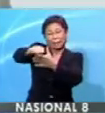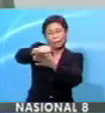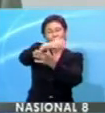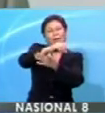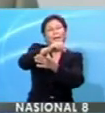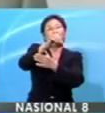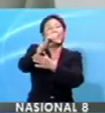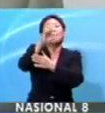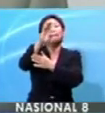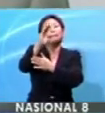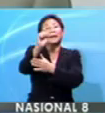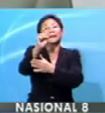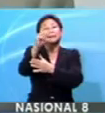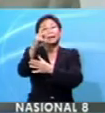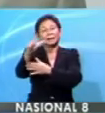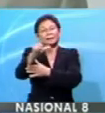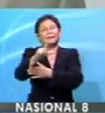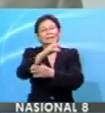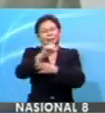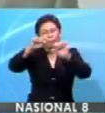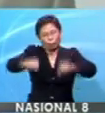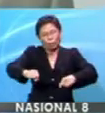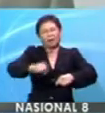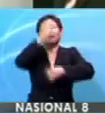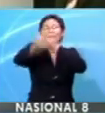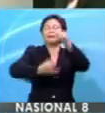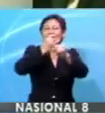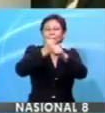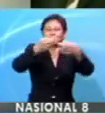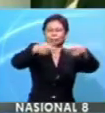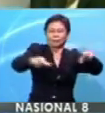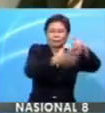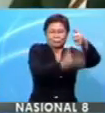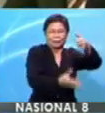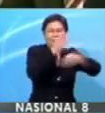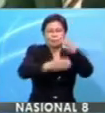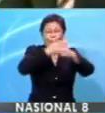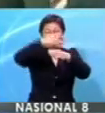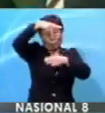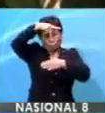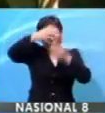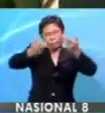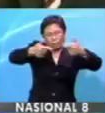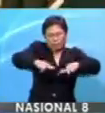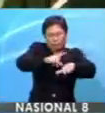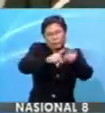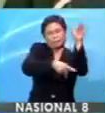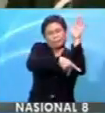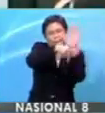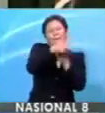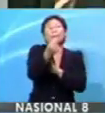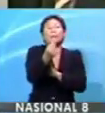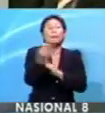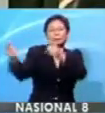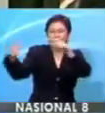bersaing dipada antarabangsa pelancaran dana Bumiputera al-ansar berlangsung di parlimen hadir